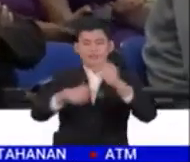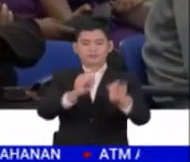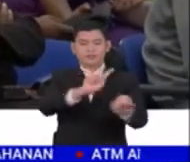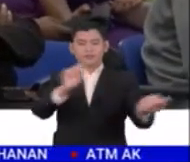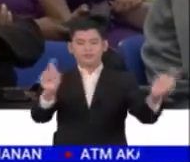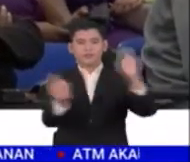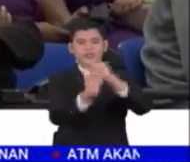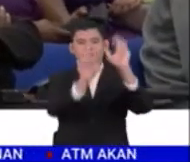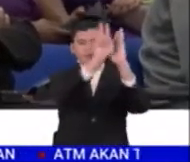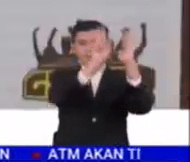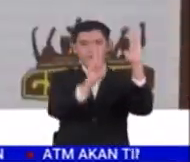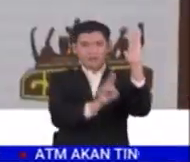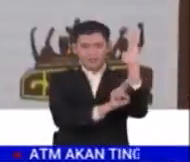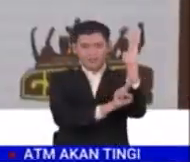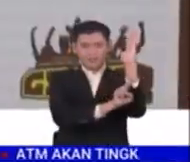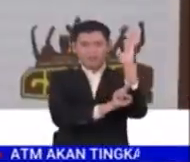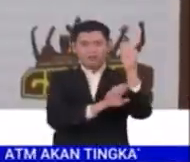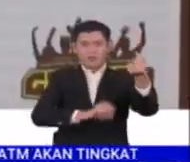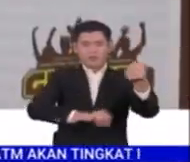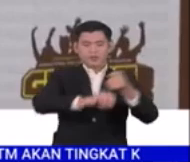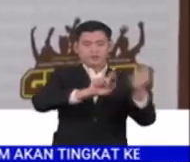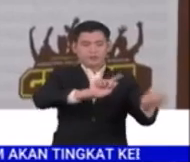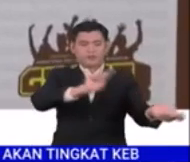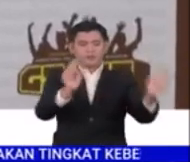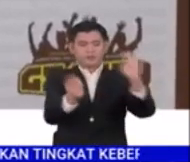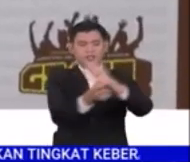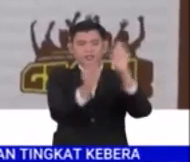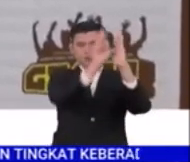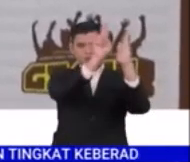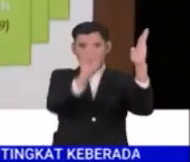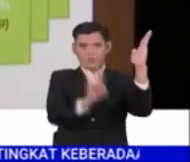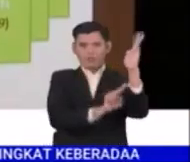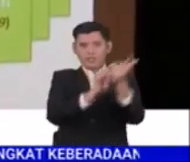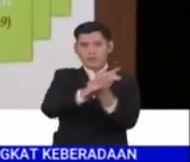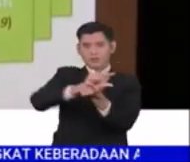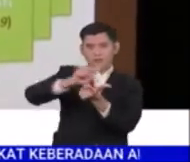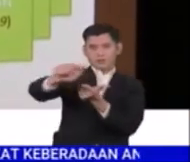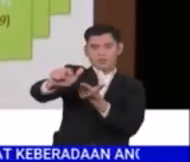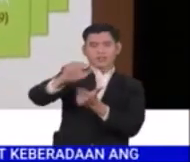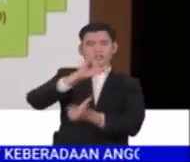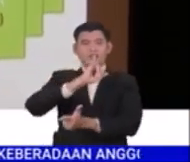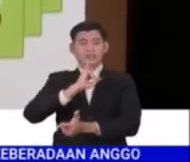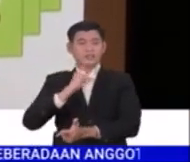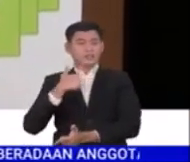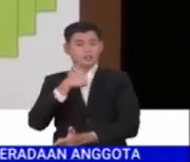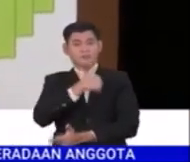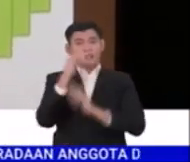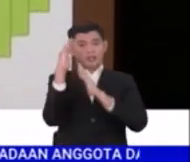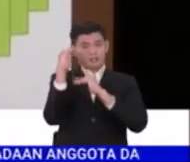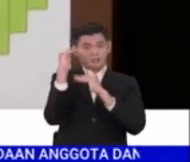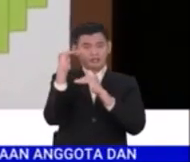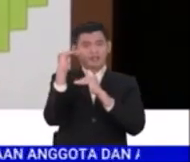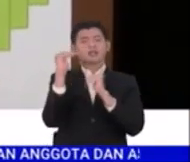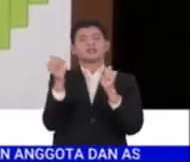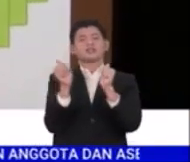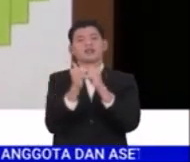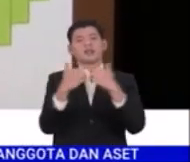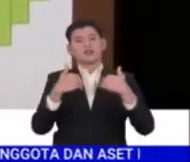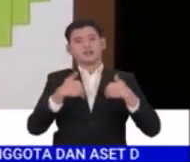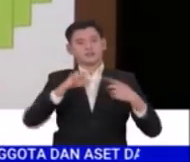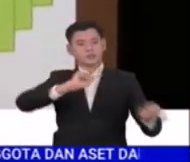Destruction menyokong Hayu ini untuk diluluskan dan kita mengharapkan dengan adanya